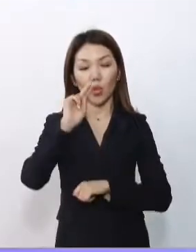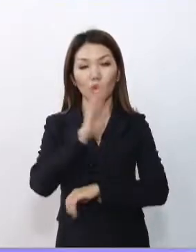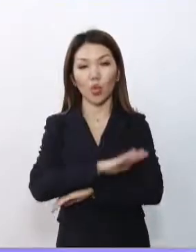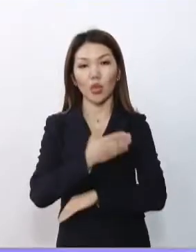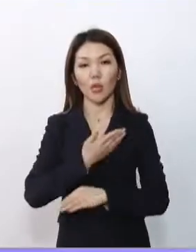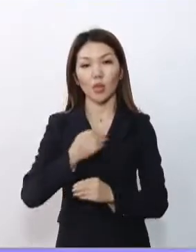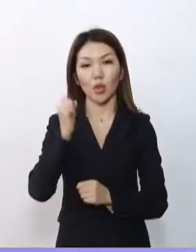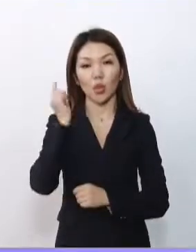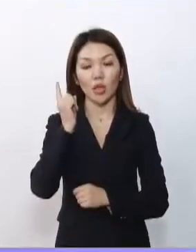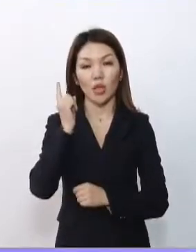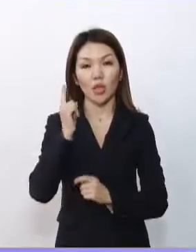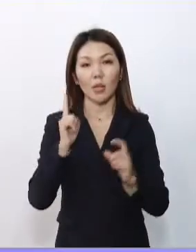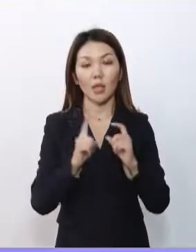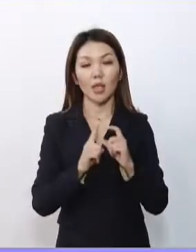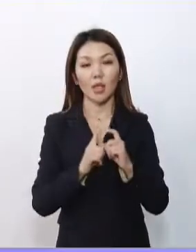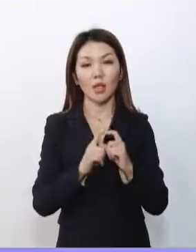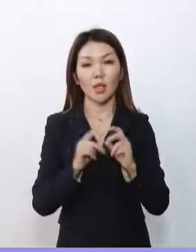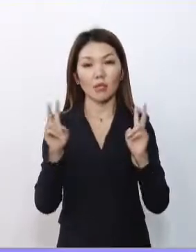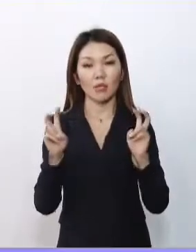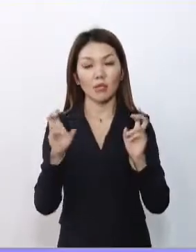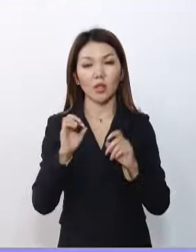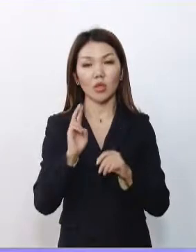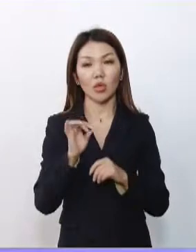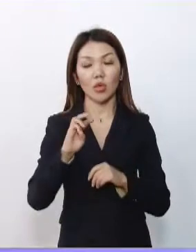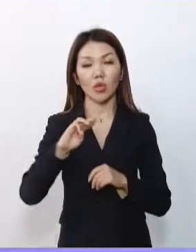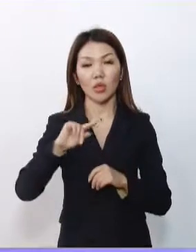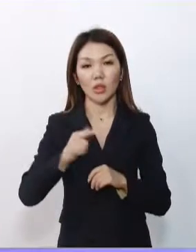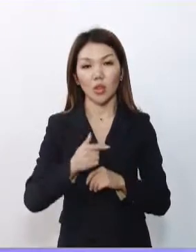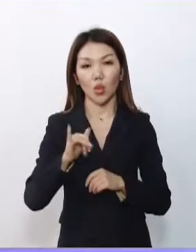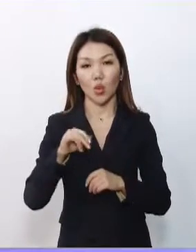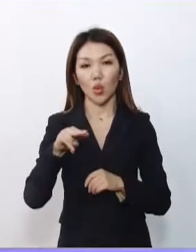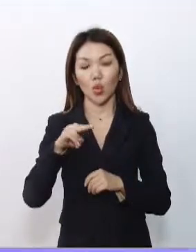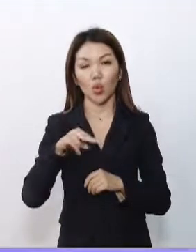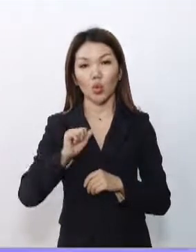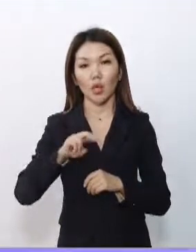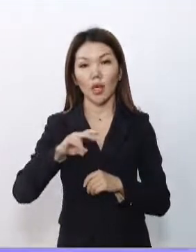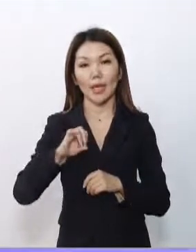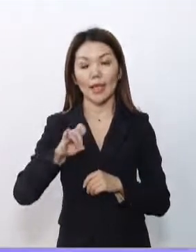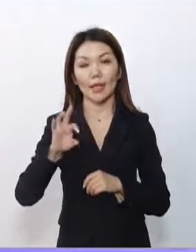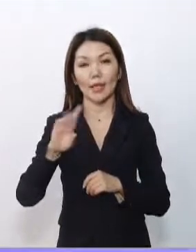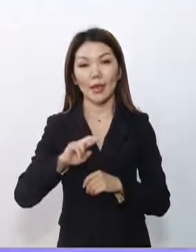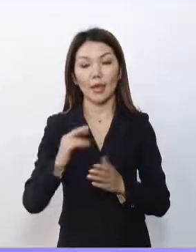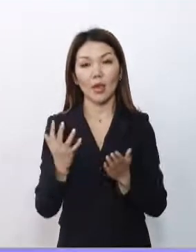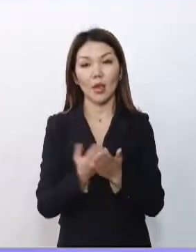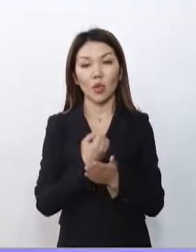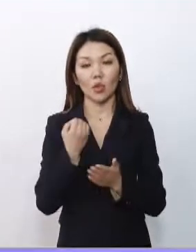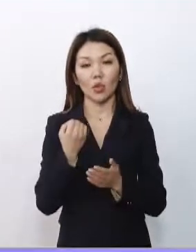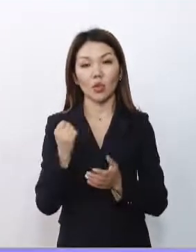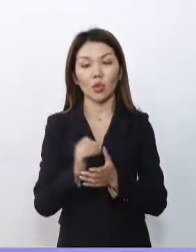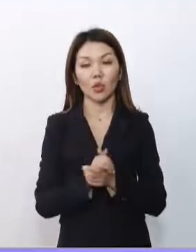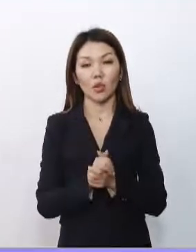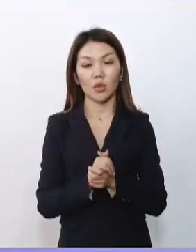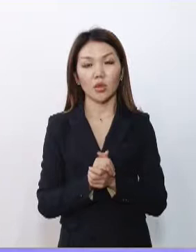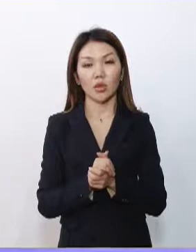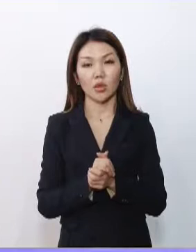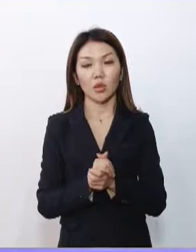понятия скорость удаления научились решать задачи на нахождение скорости